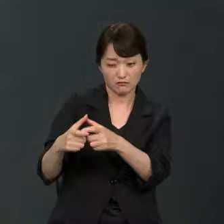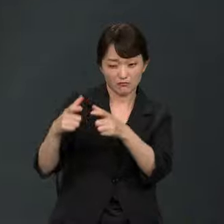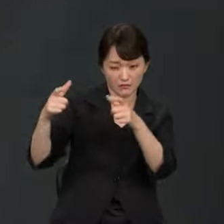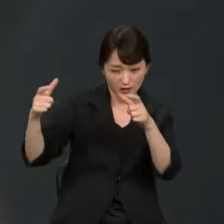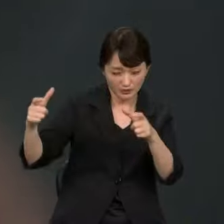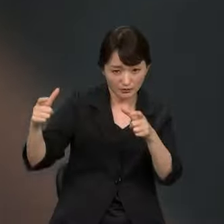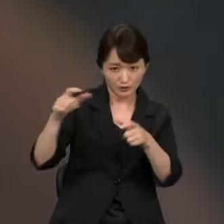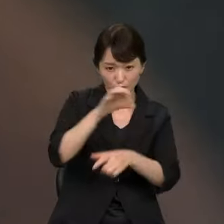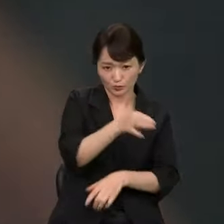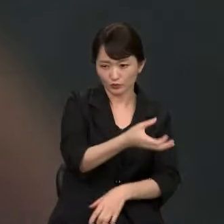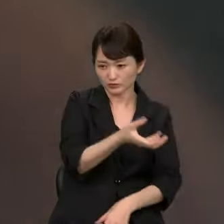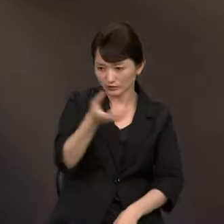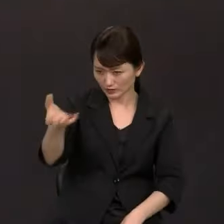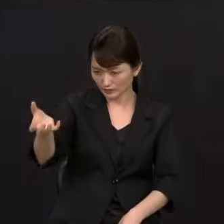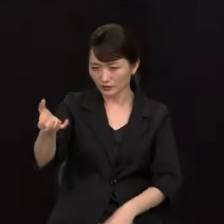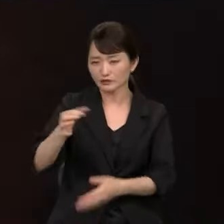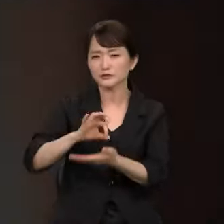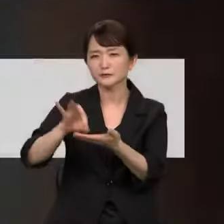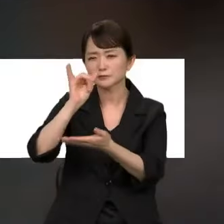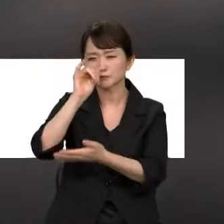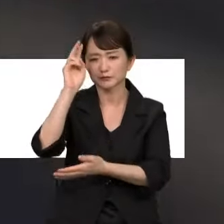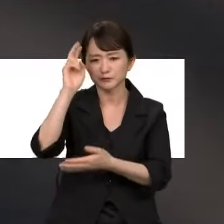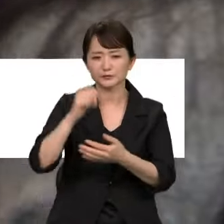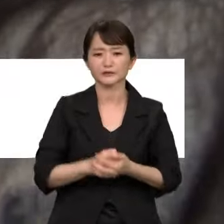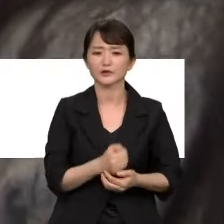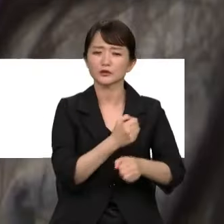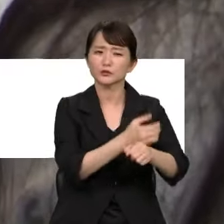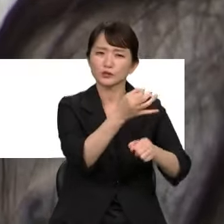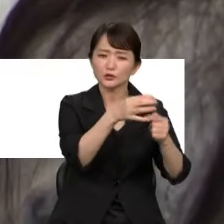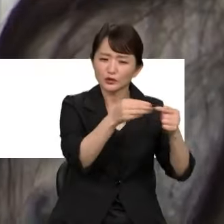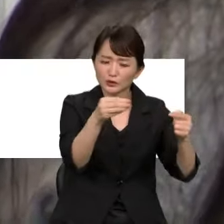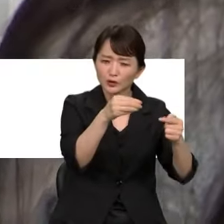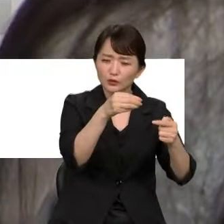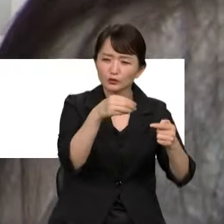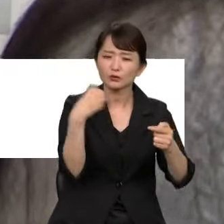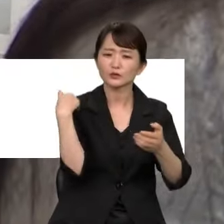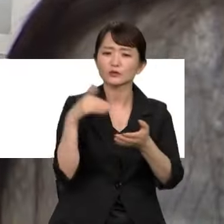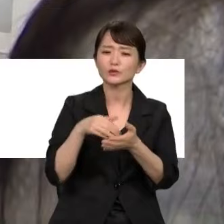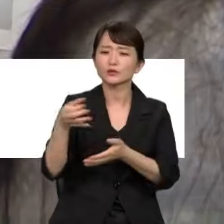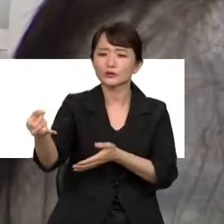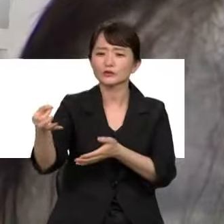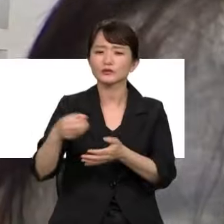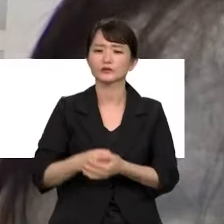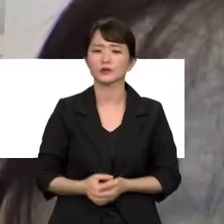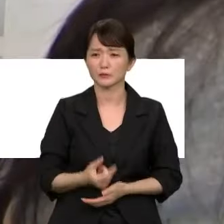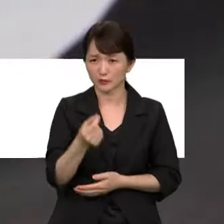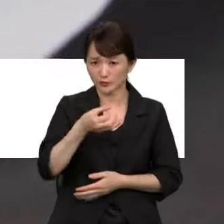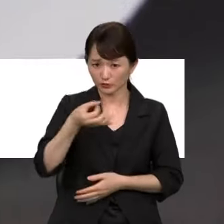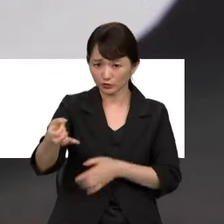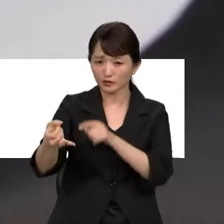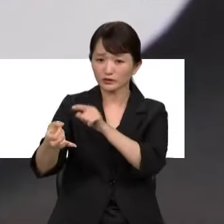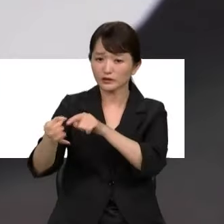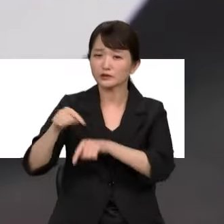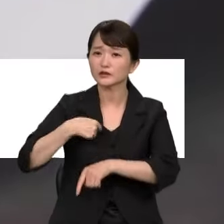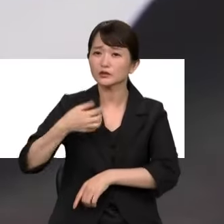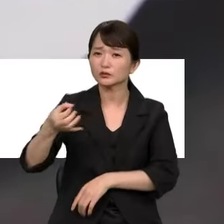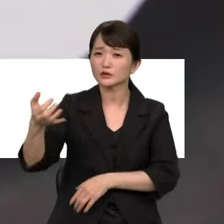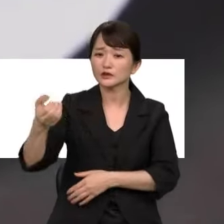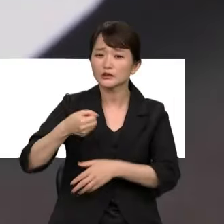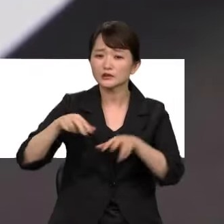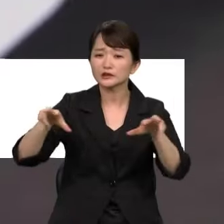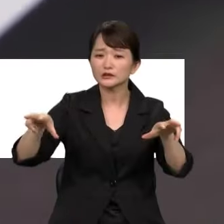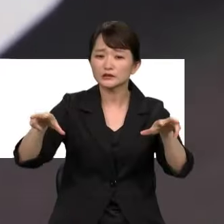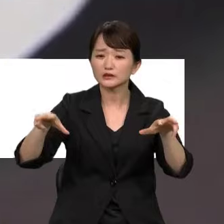있었다는 분석도 나옵니다. 수수료 떼고 돌려주는 건데 사실 바로바로 줘야지. 그걸 자기들이 이제 가지고 있다가 지금 이제